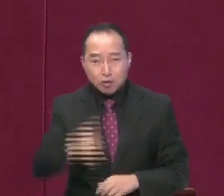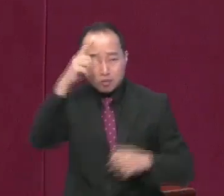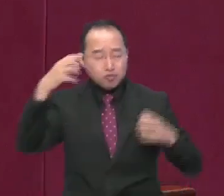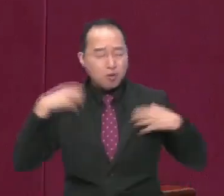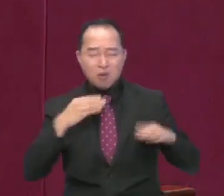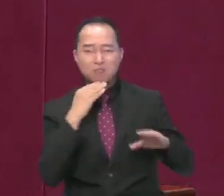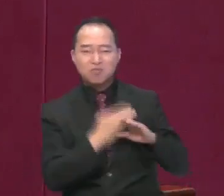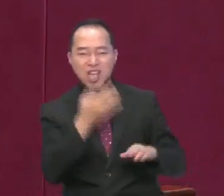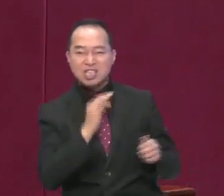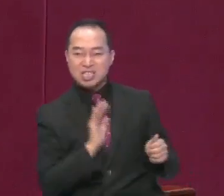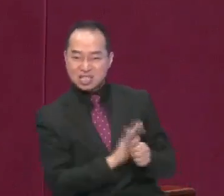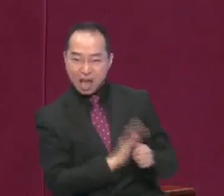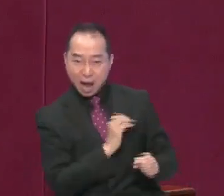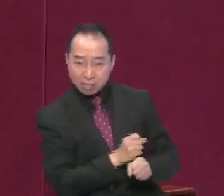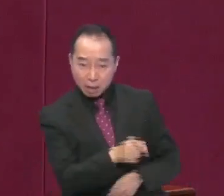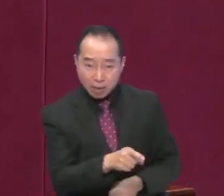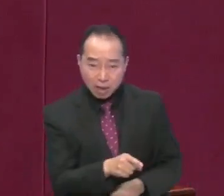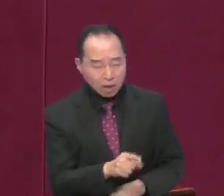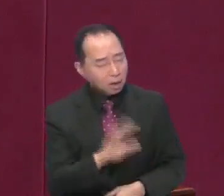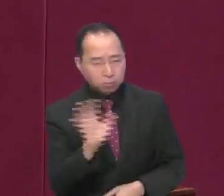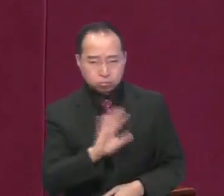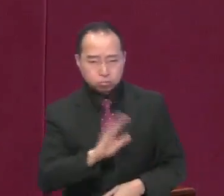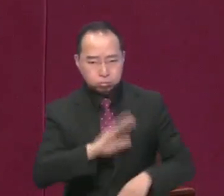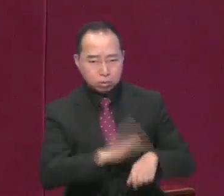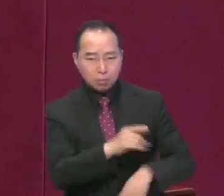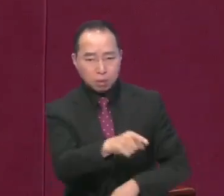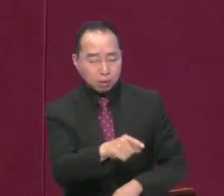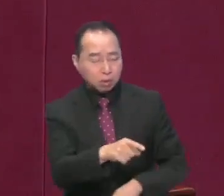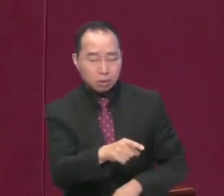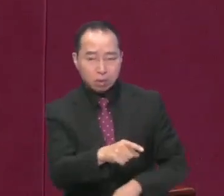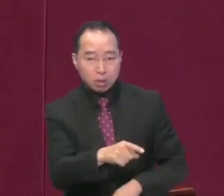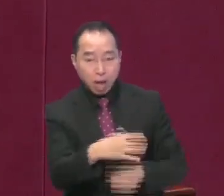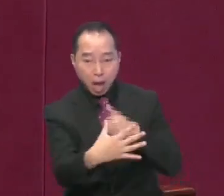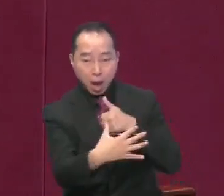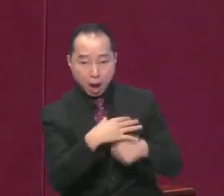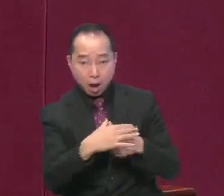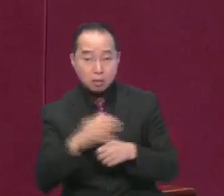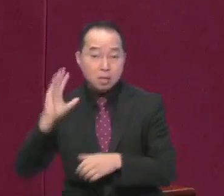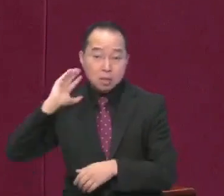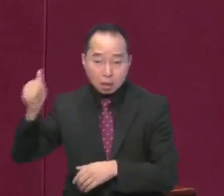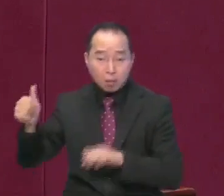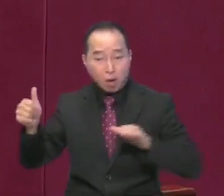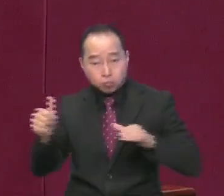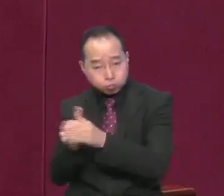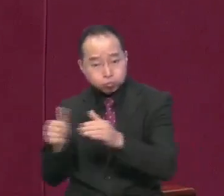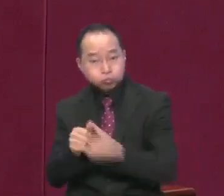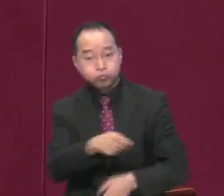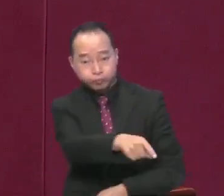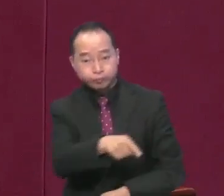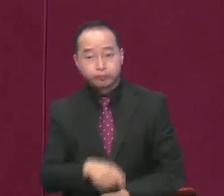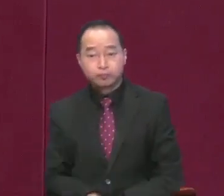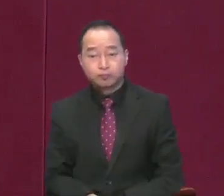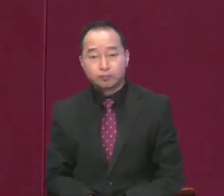야당은 완벽하게 잘못 짚었고 묵과할 수 없는 공격을 대통령께 가했습니다.